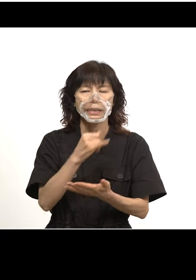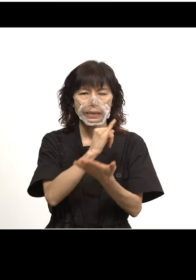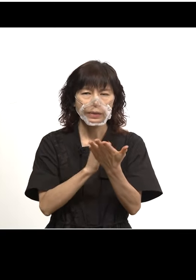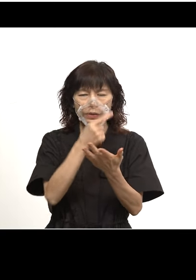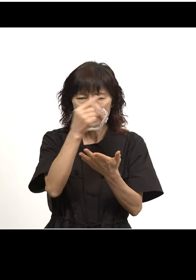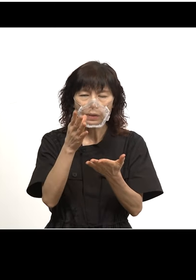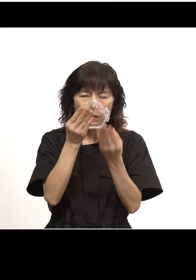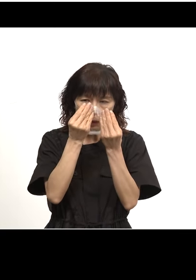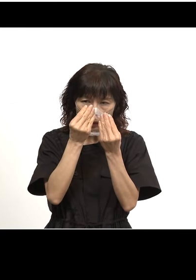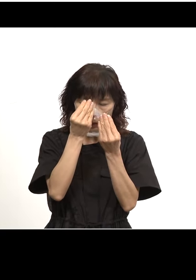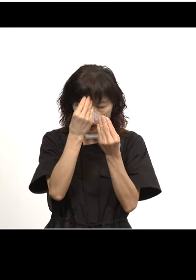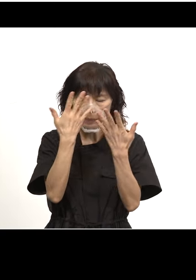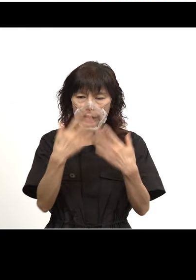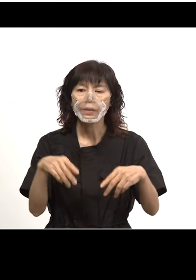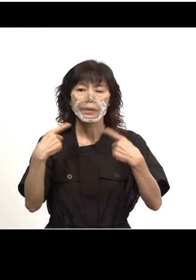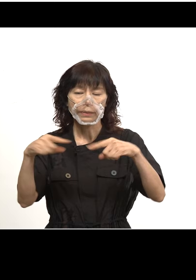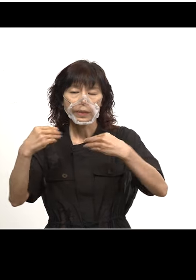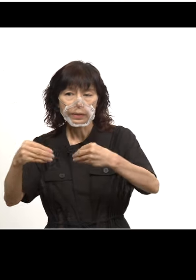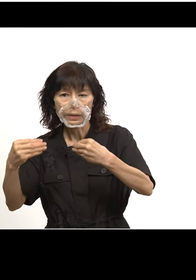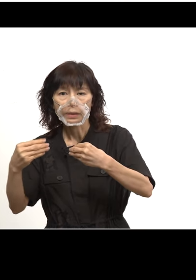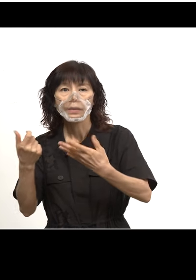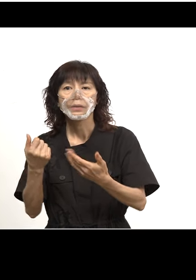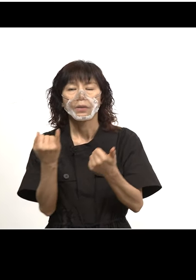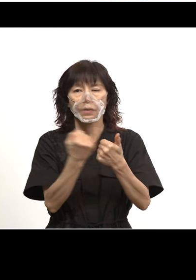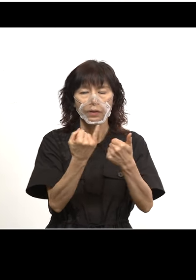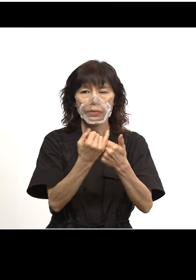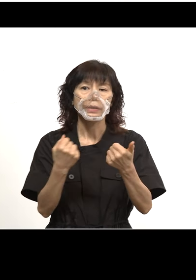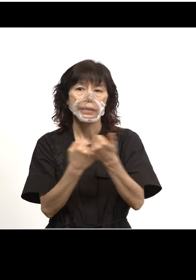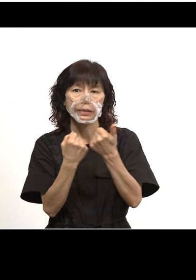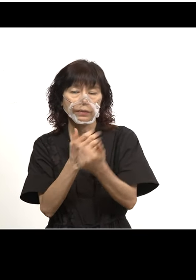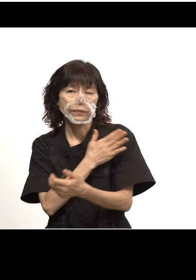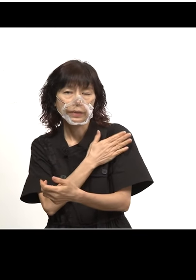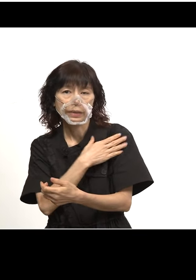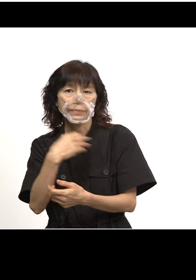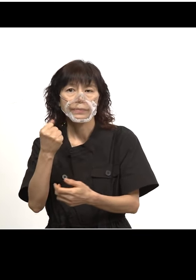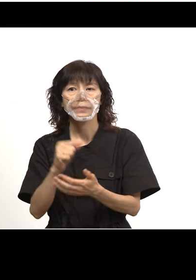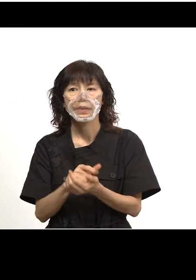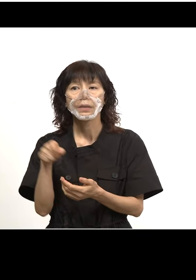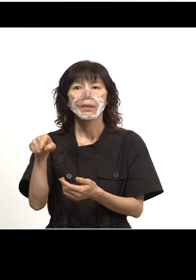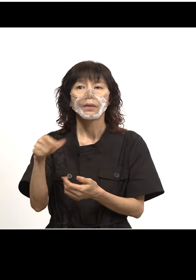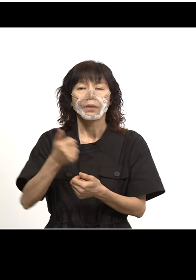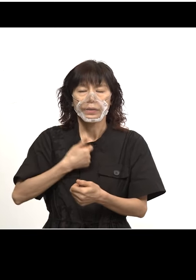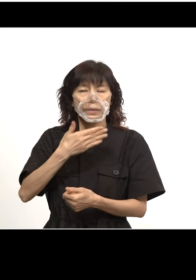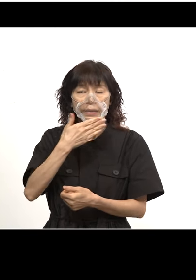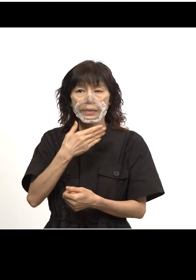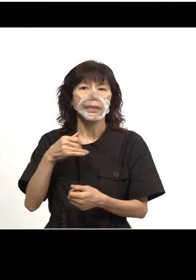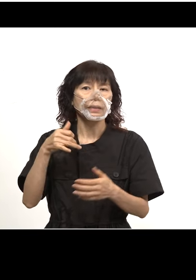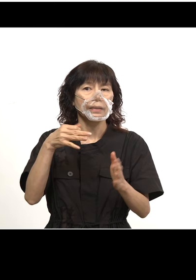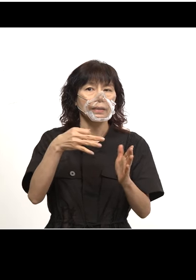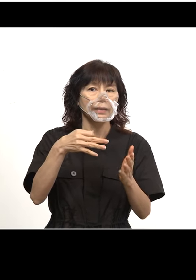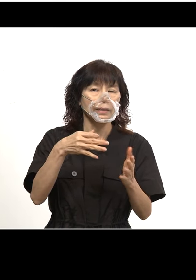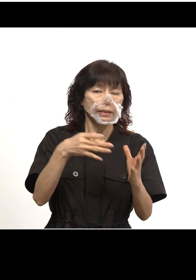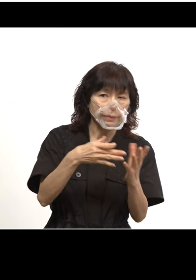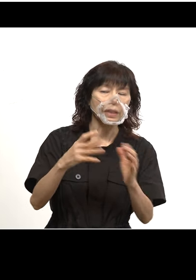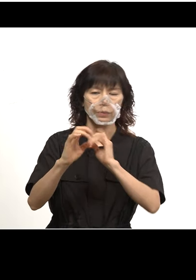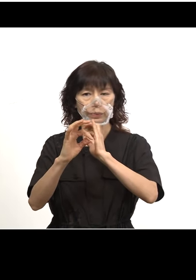除了教音樂之外，亦都是校風和學生支援範疇主管。他年輕的時候加入過銀樂隊，負責吹